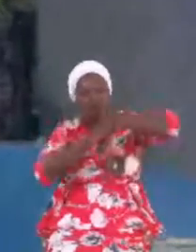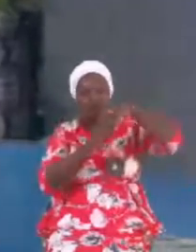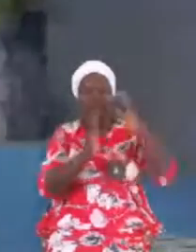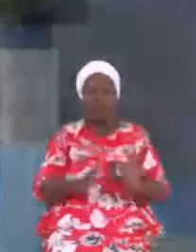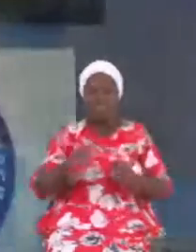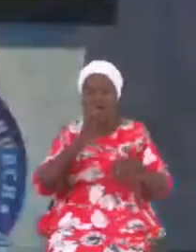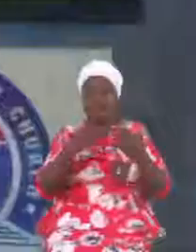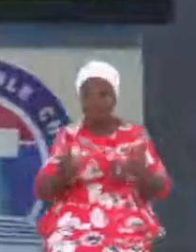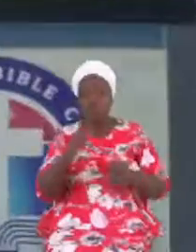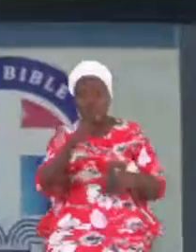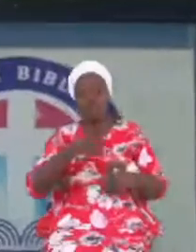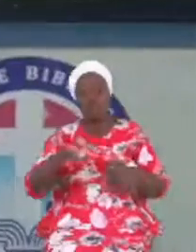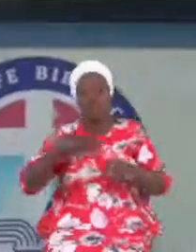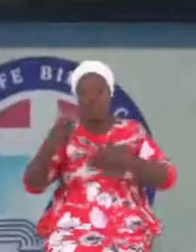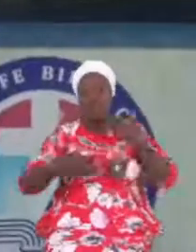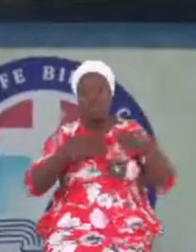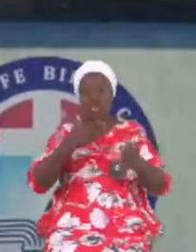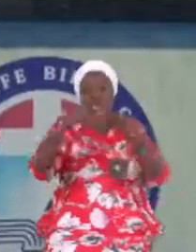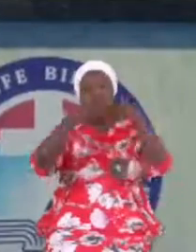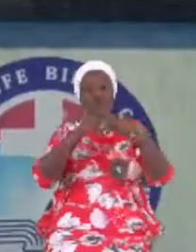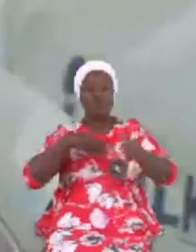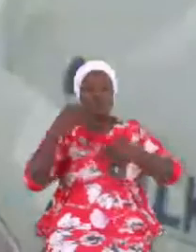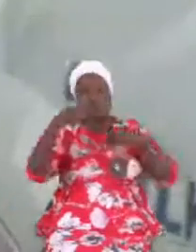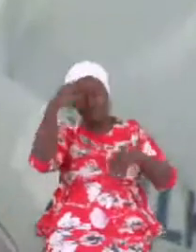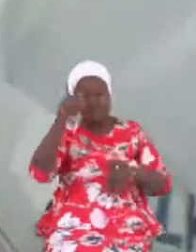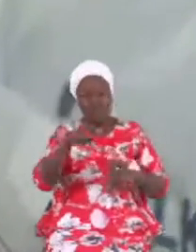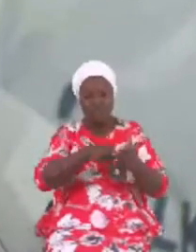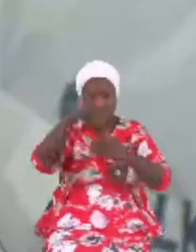vas te réjouir. Le ciel va se réjouir à cause de toi ce soir.